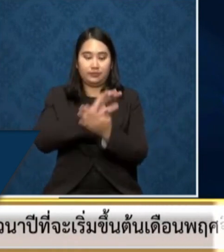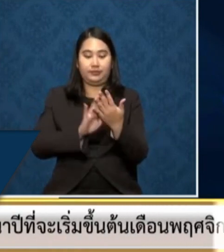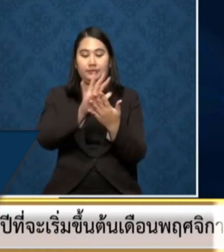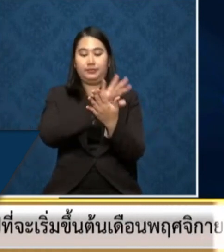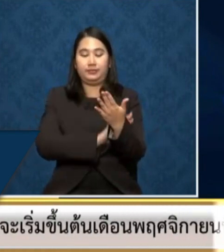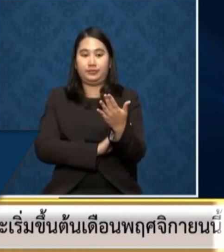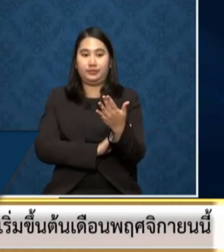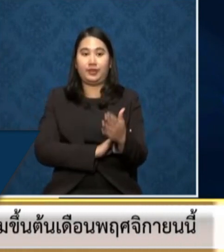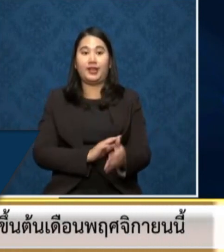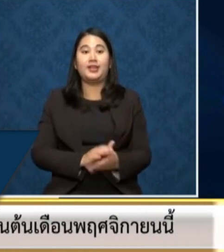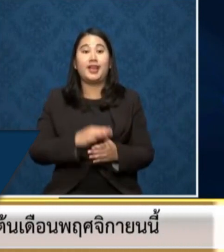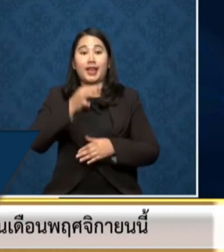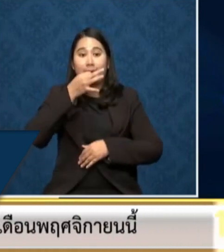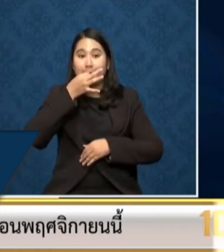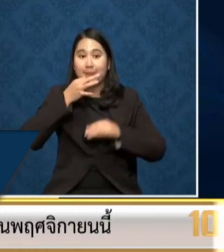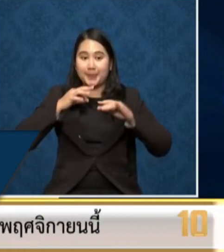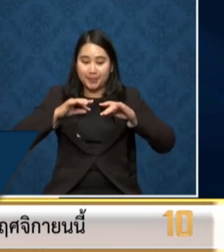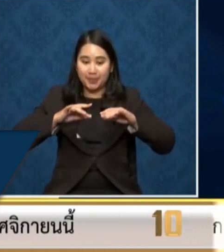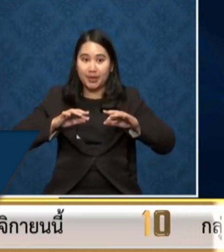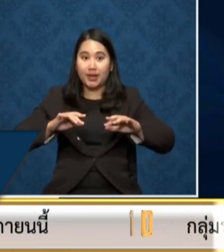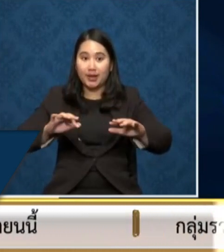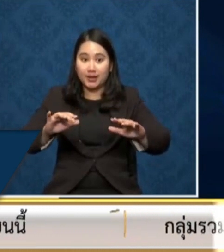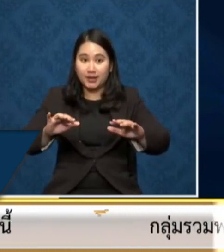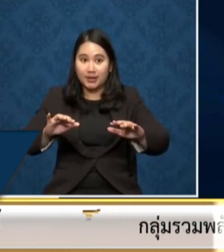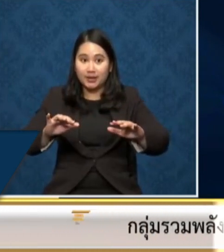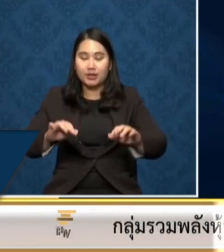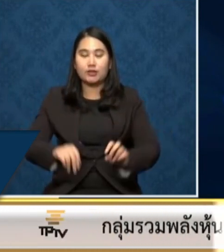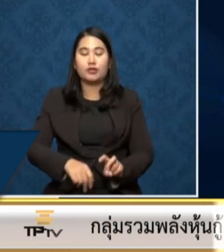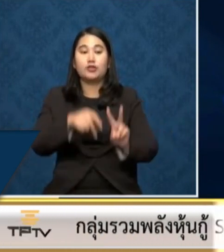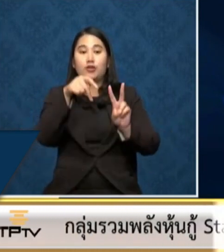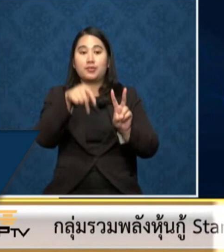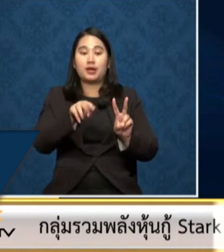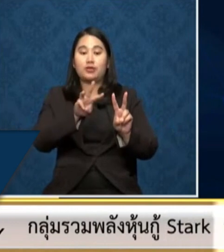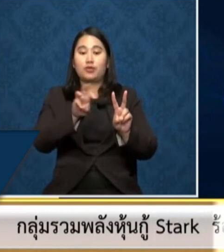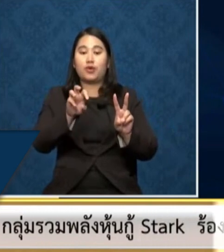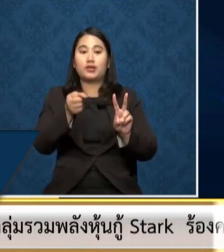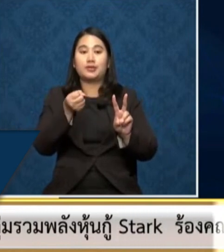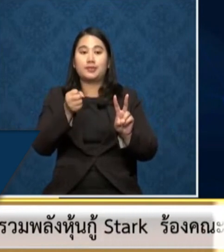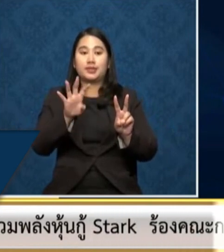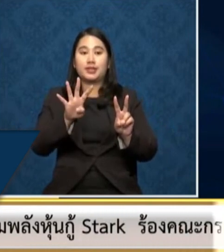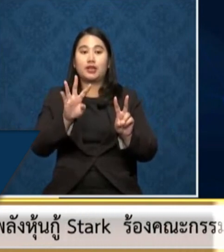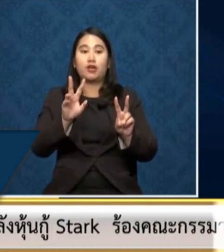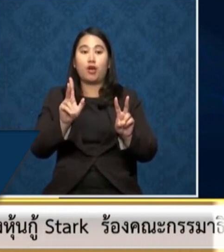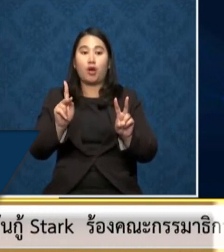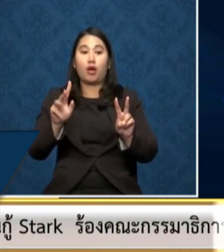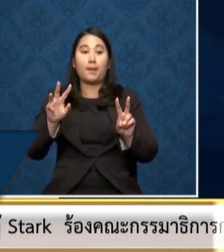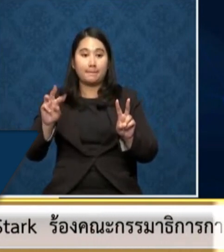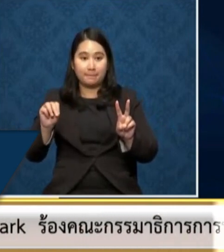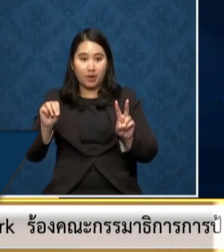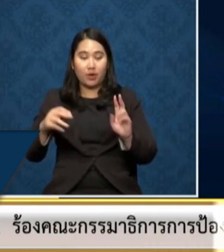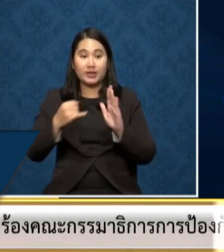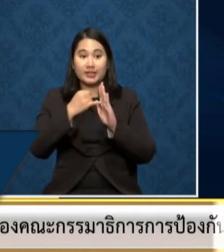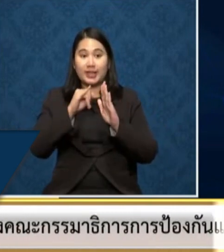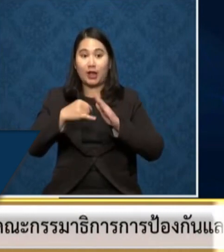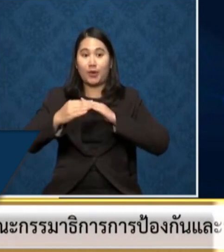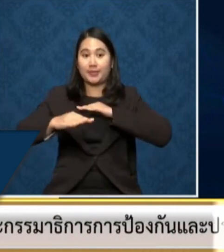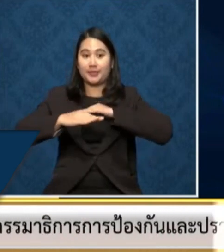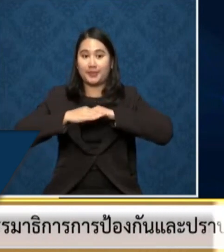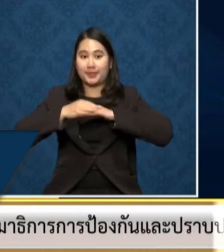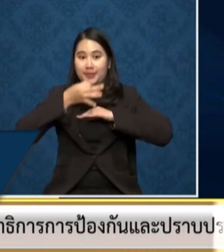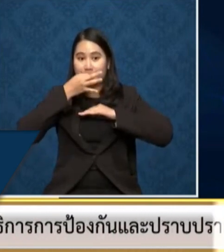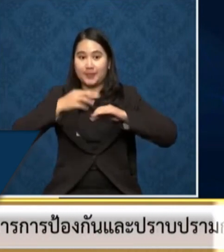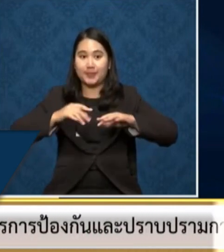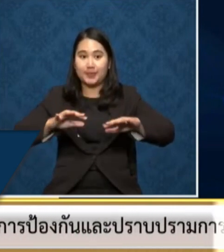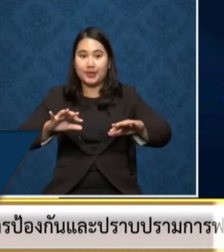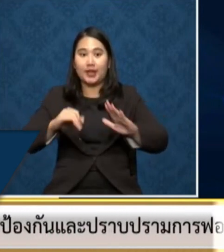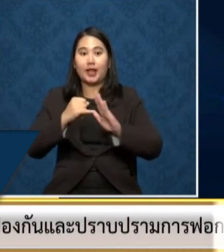มีชายฝั่งทะเลยาวทั้งสิ้น2614กมมีจังหวัดที่ติดทะเล 22